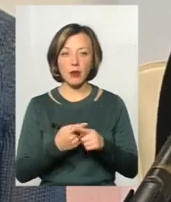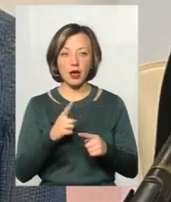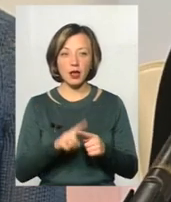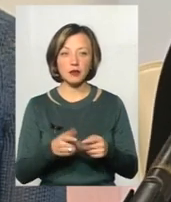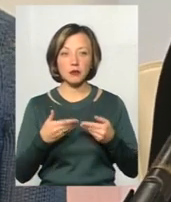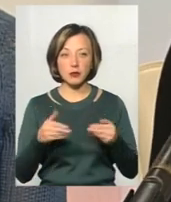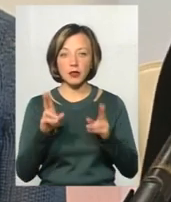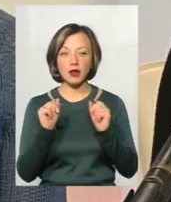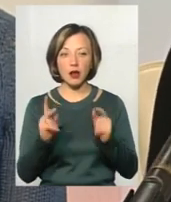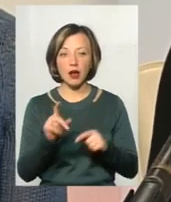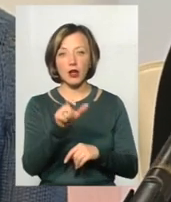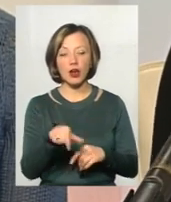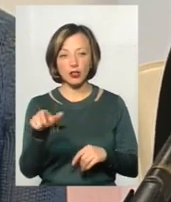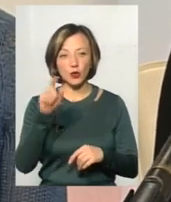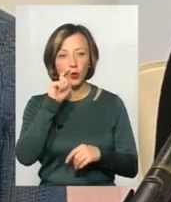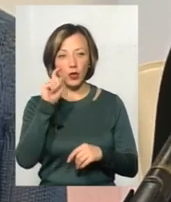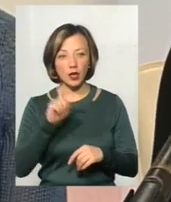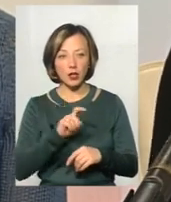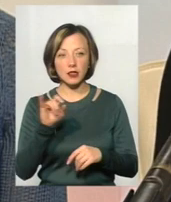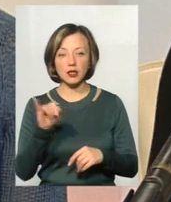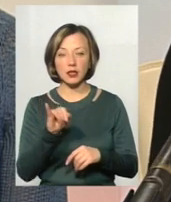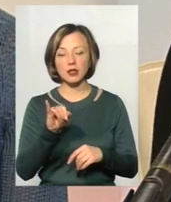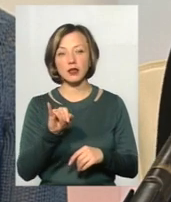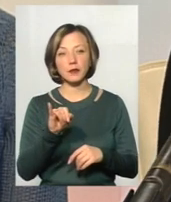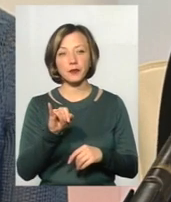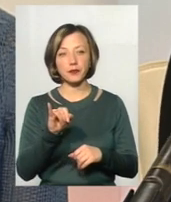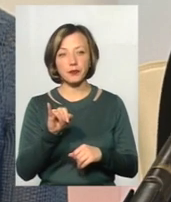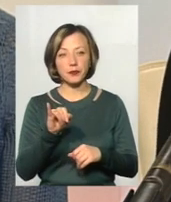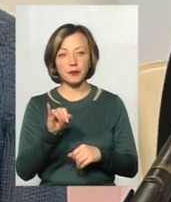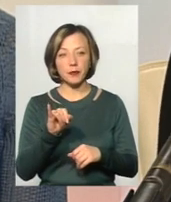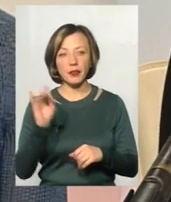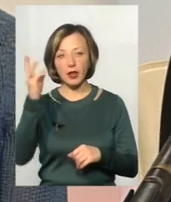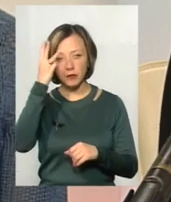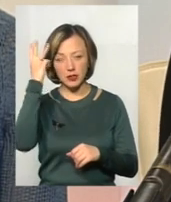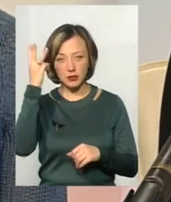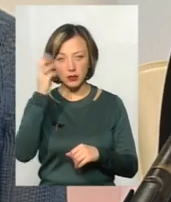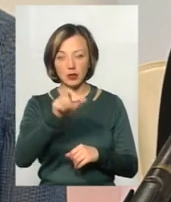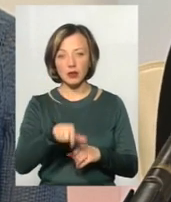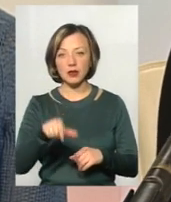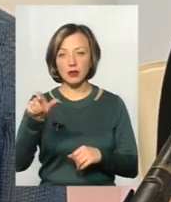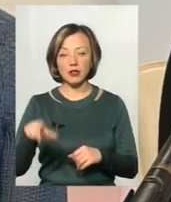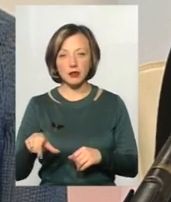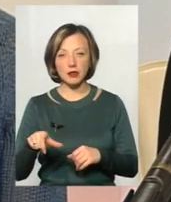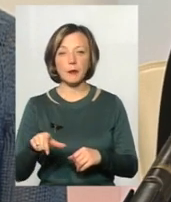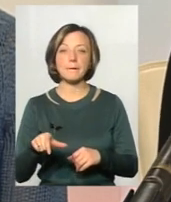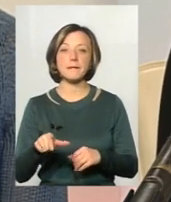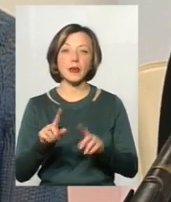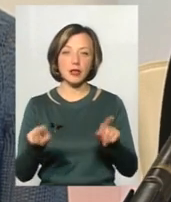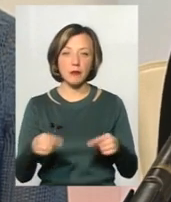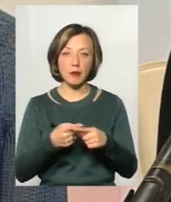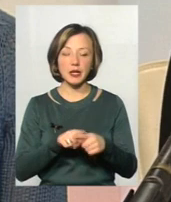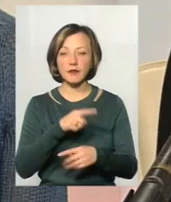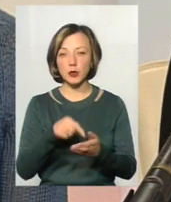мы, как граждане Украины и в Хмельницкого граждане, поднимаем этот вопрос,